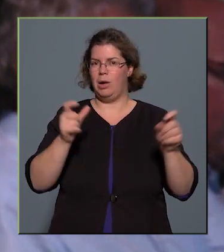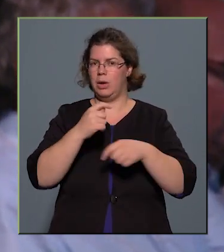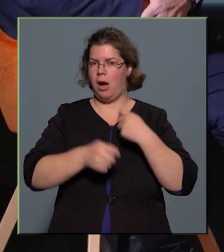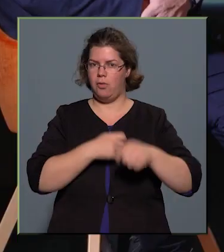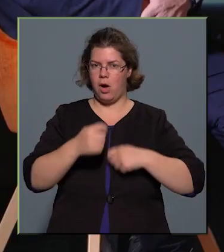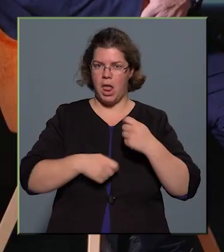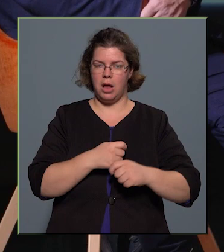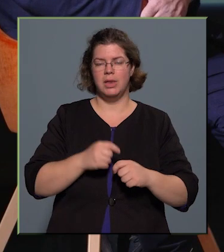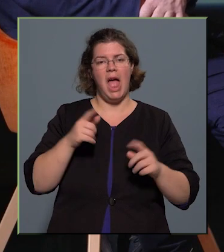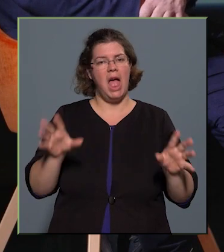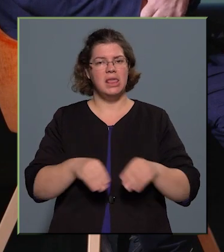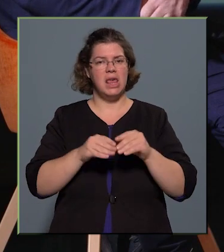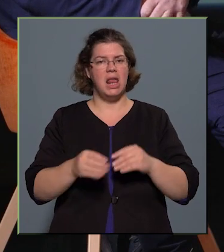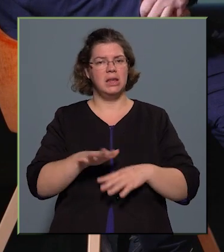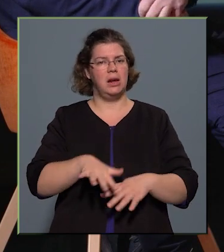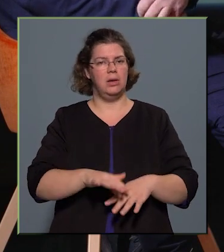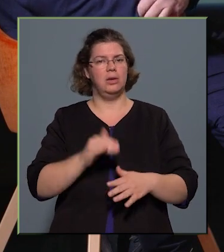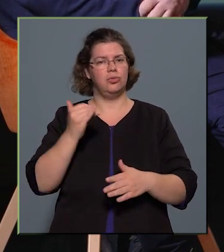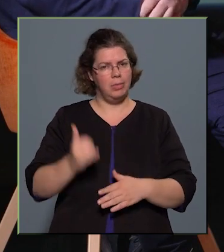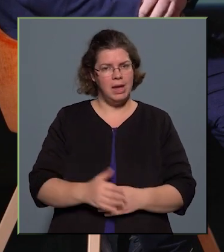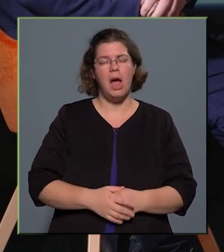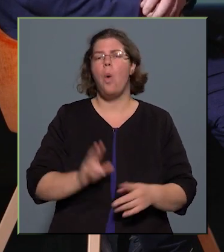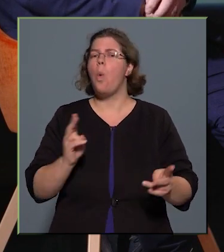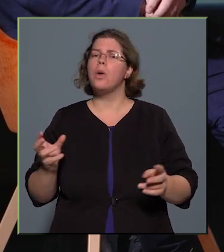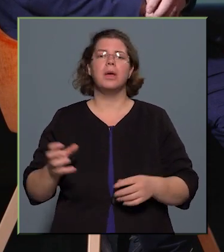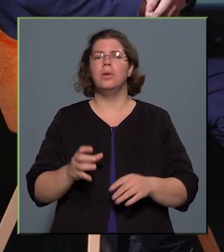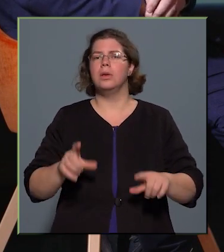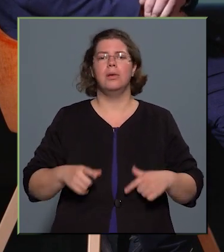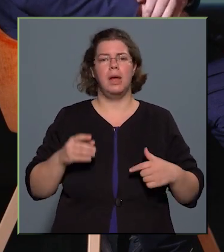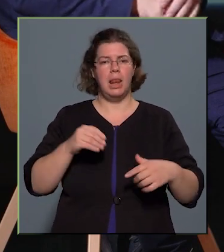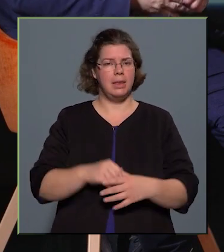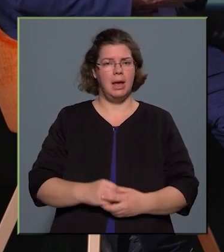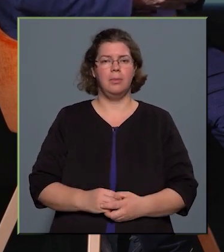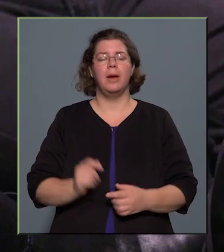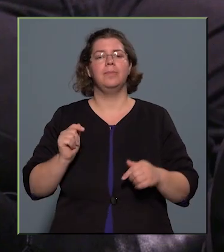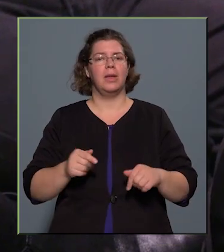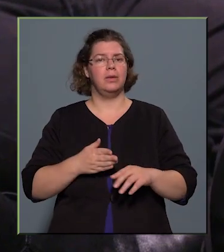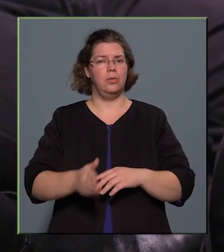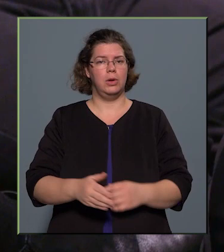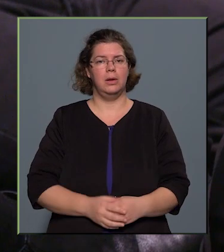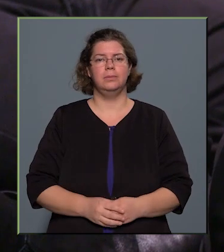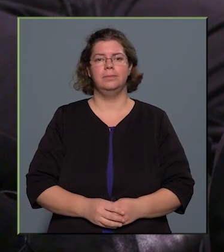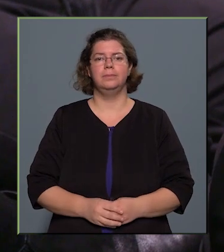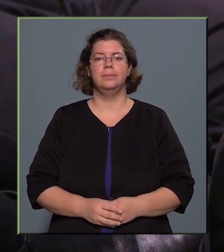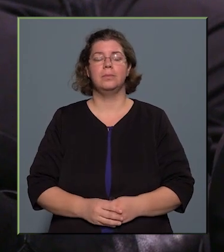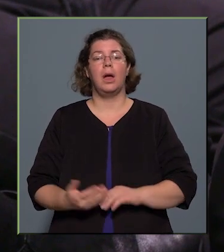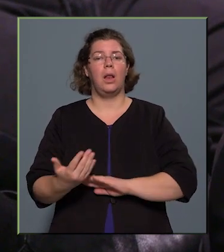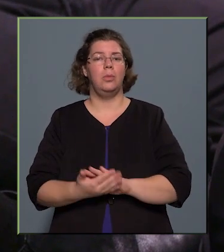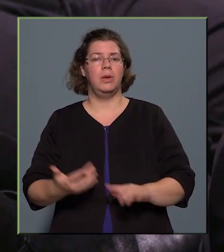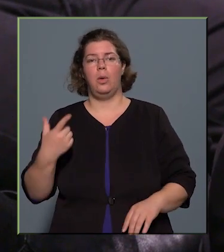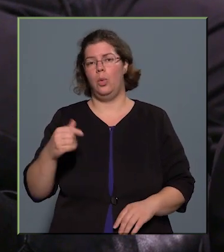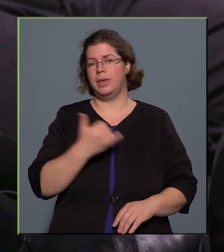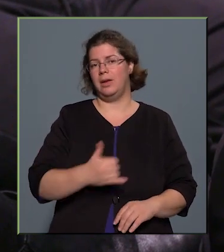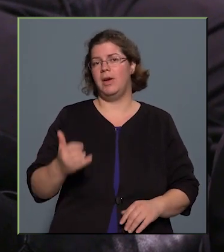foglalkozol ezzel a területtel, és igen mélyen, hogy került az életedbe ez a vonal? Alapvetően 20 éve dolgozom